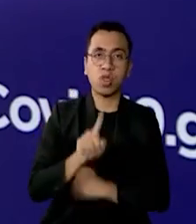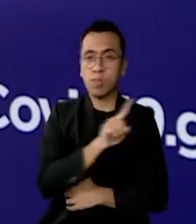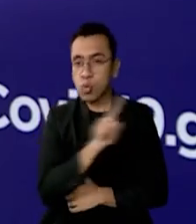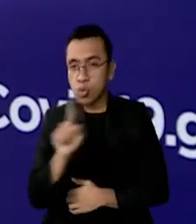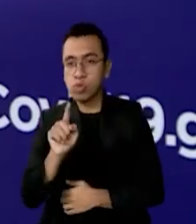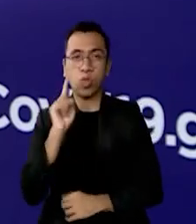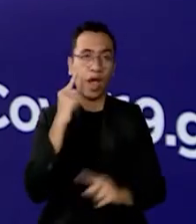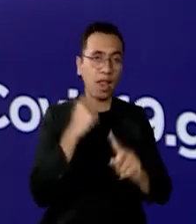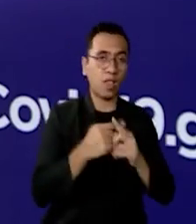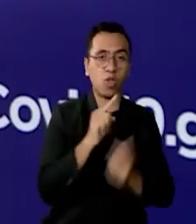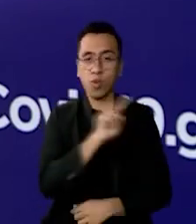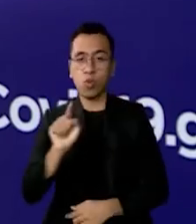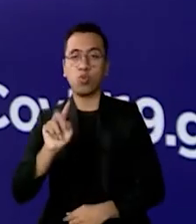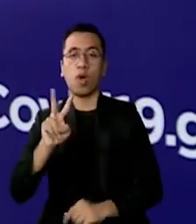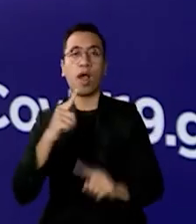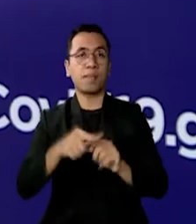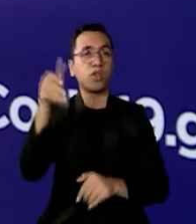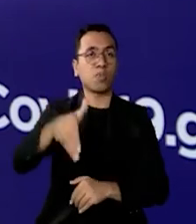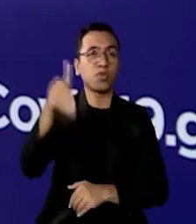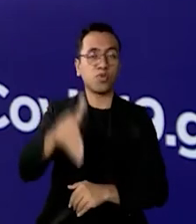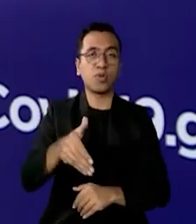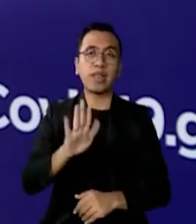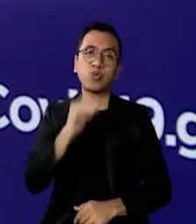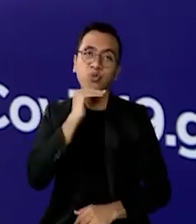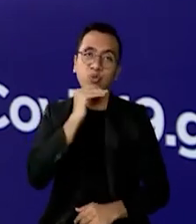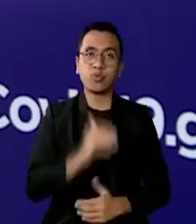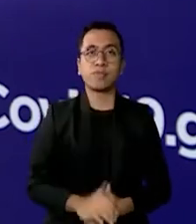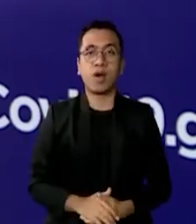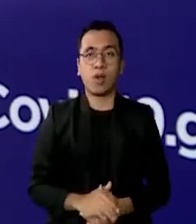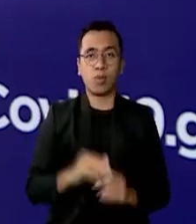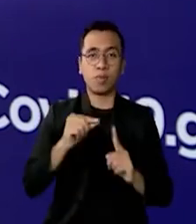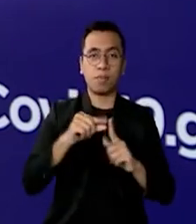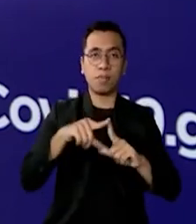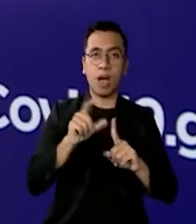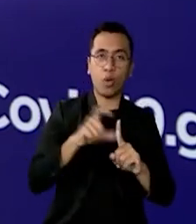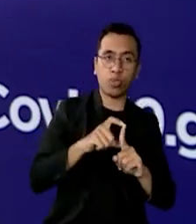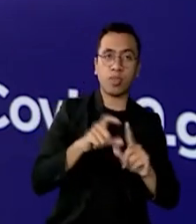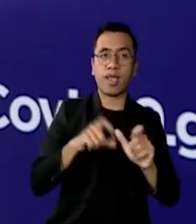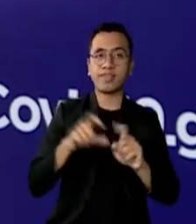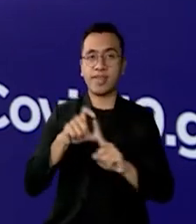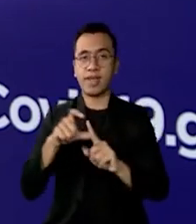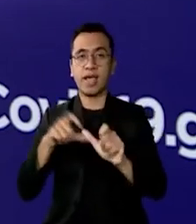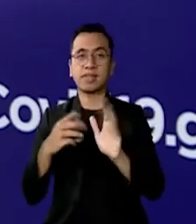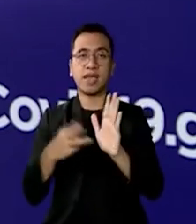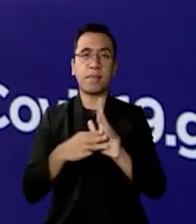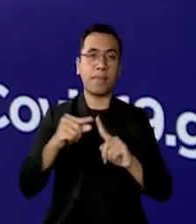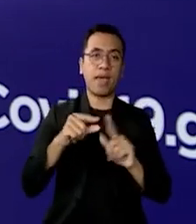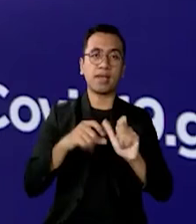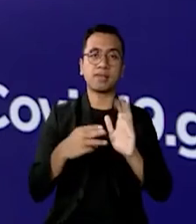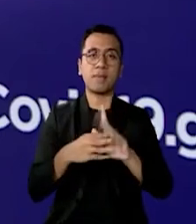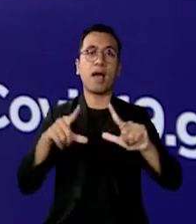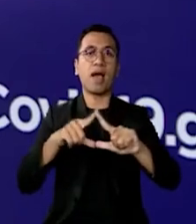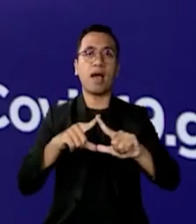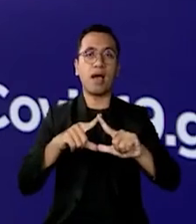seminggu dua kali itu kamu kita lagi komunikasikan dulu tapi kalau untuk Paud SD SMP SMA itu